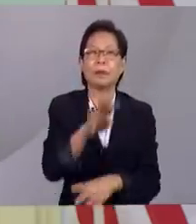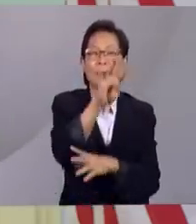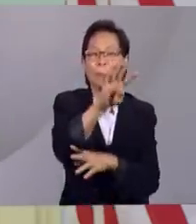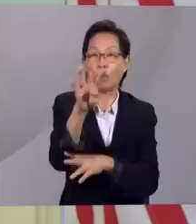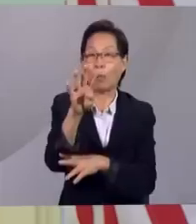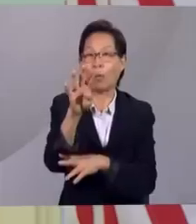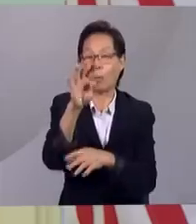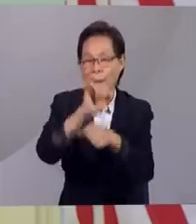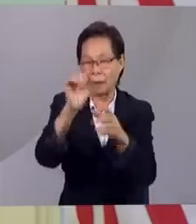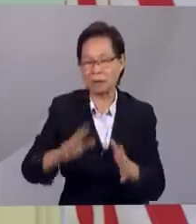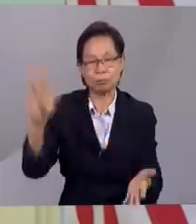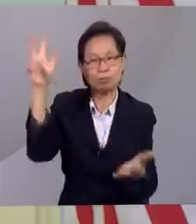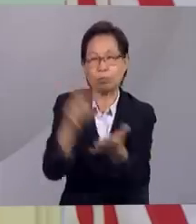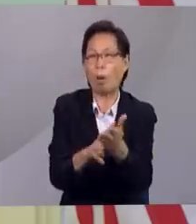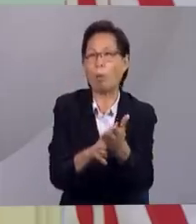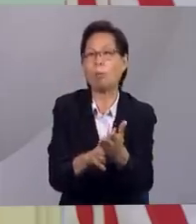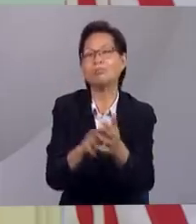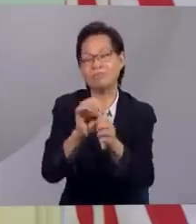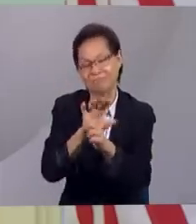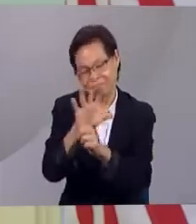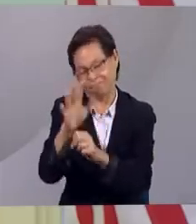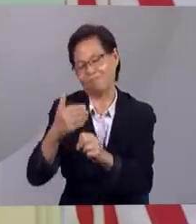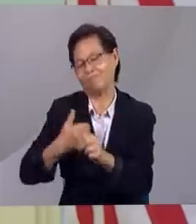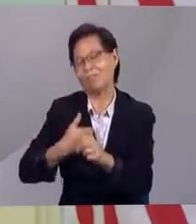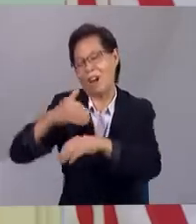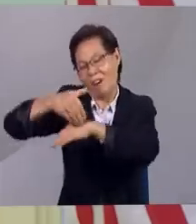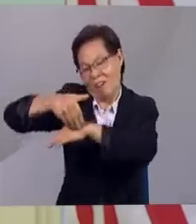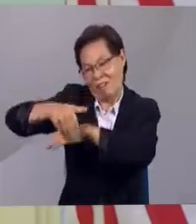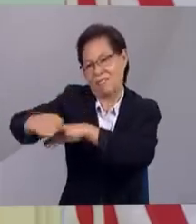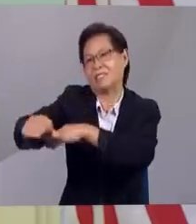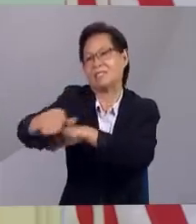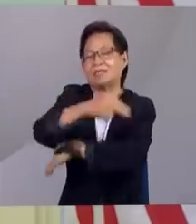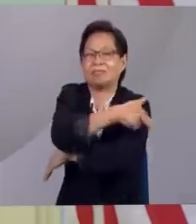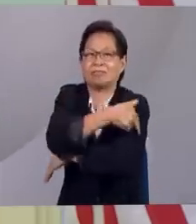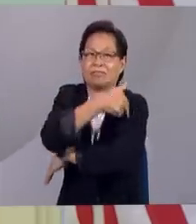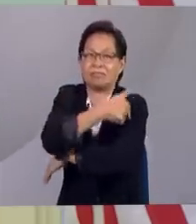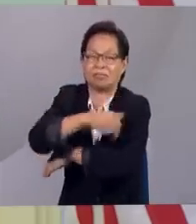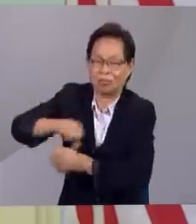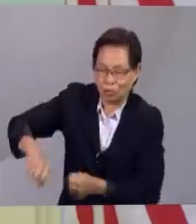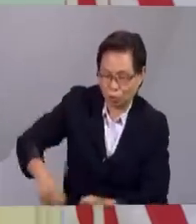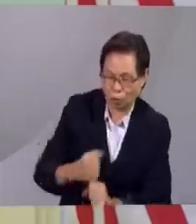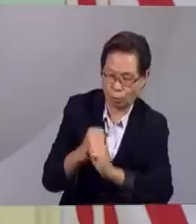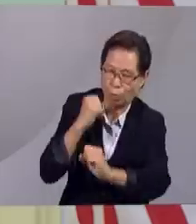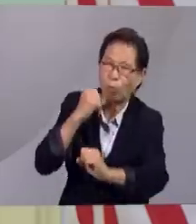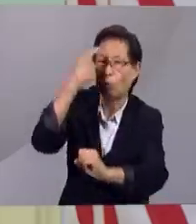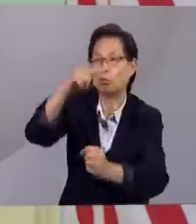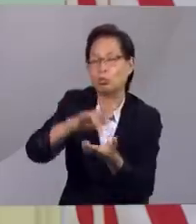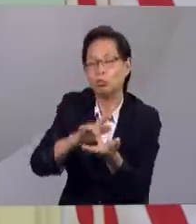44 pekerja disahkan positif dan telah dihantar ke Hospital Sungai Buloh untuk